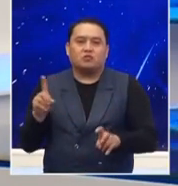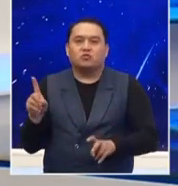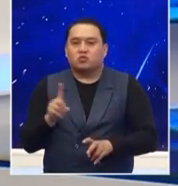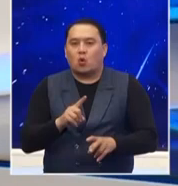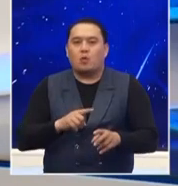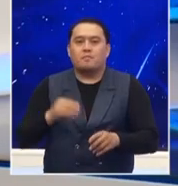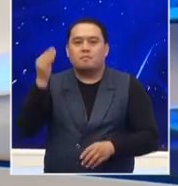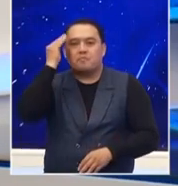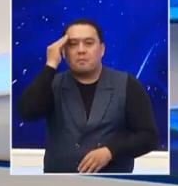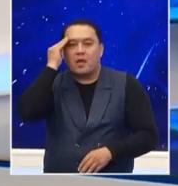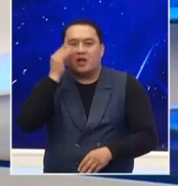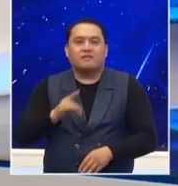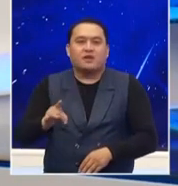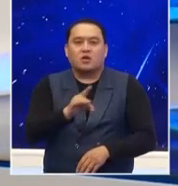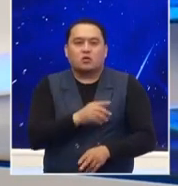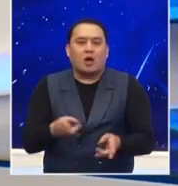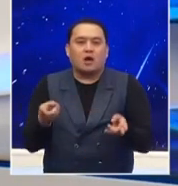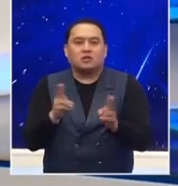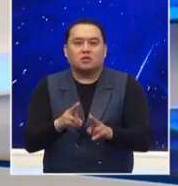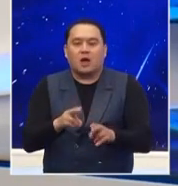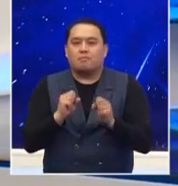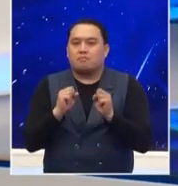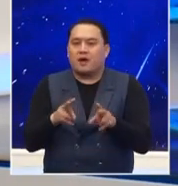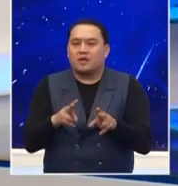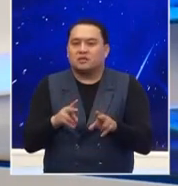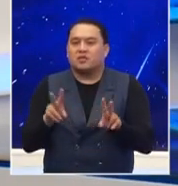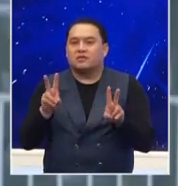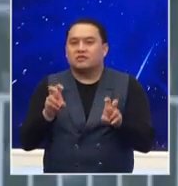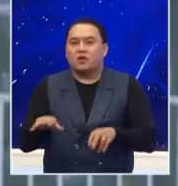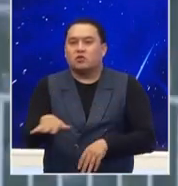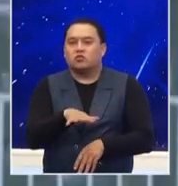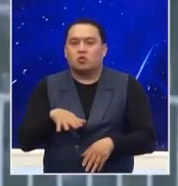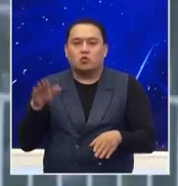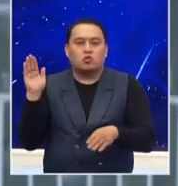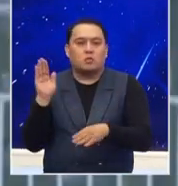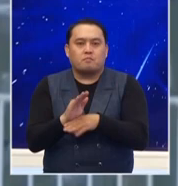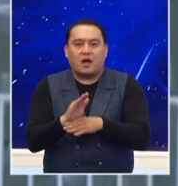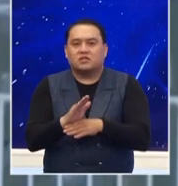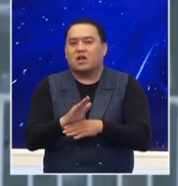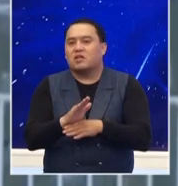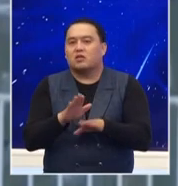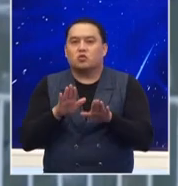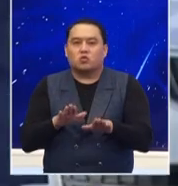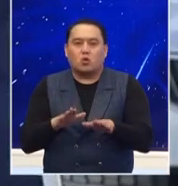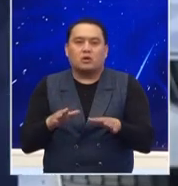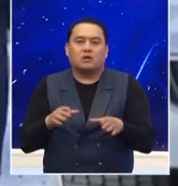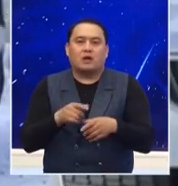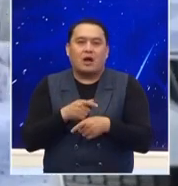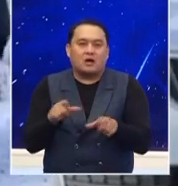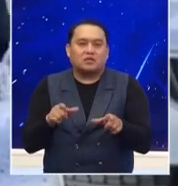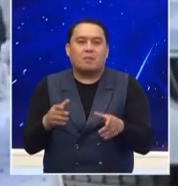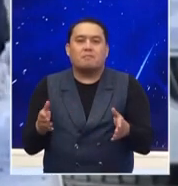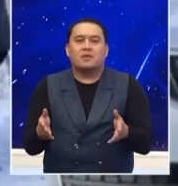все предпринимаемые меры, регион остается в красной зоне. В новом постановлении сделали лишь небольшое